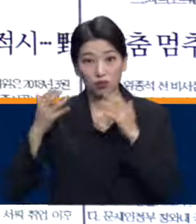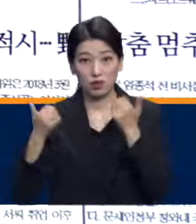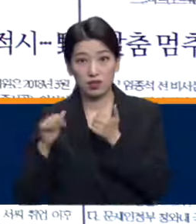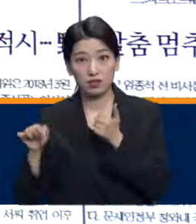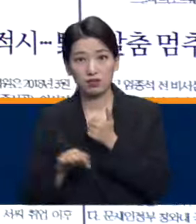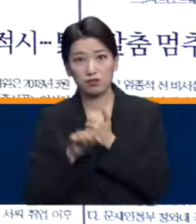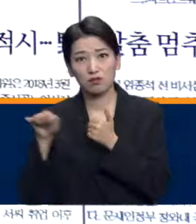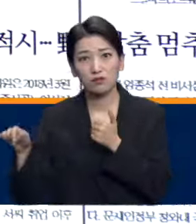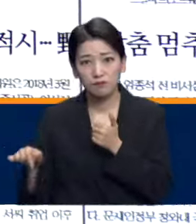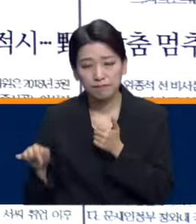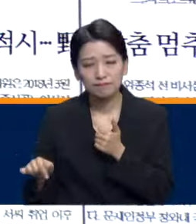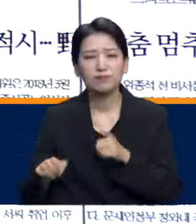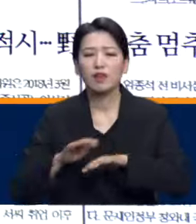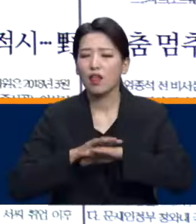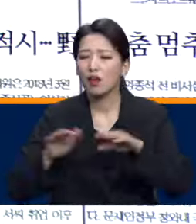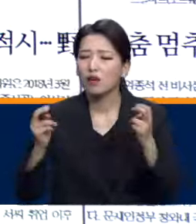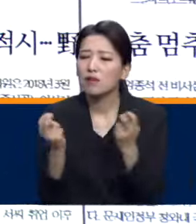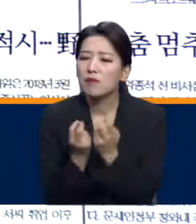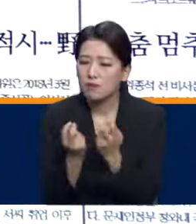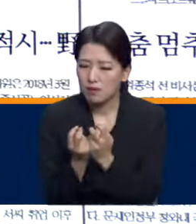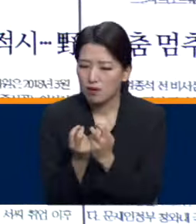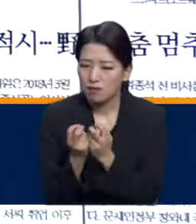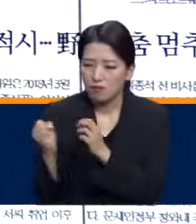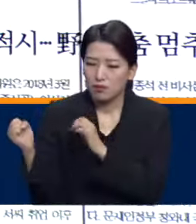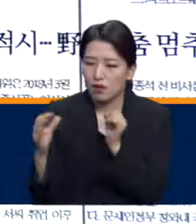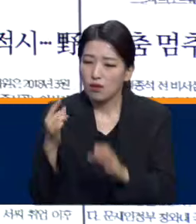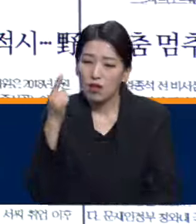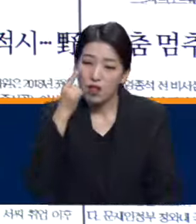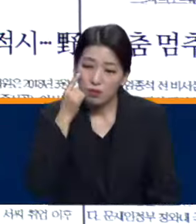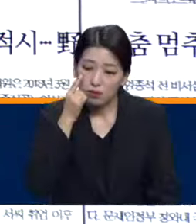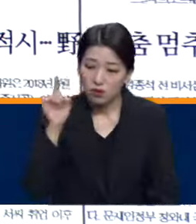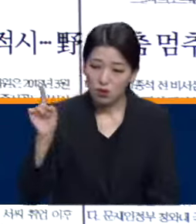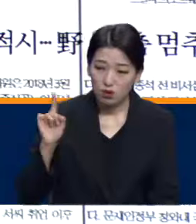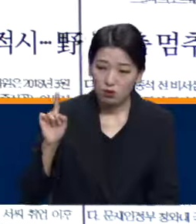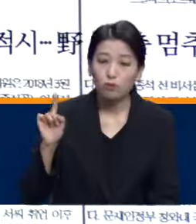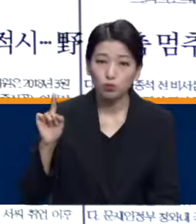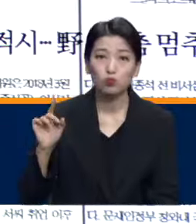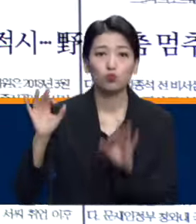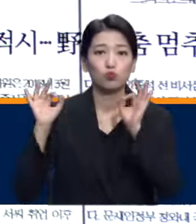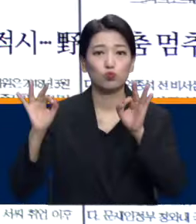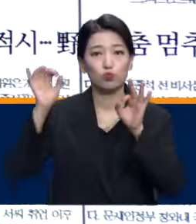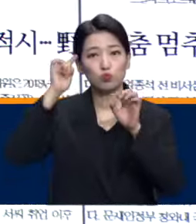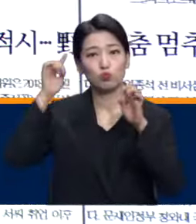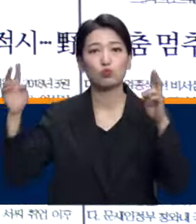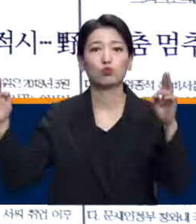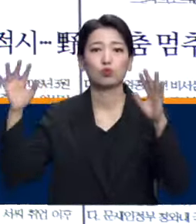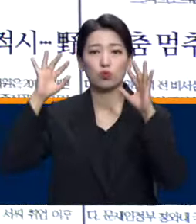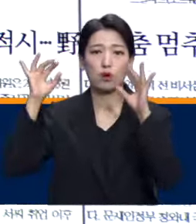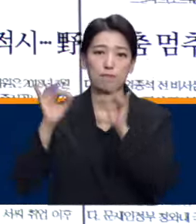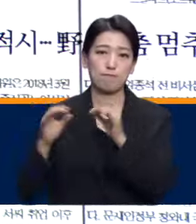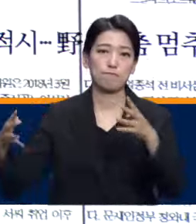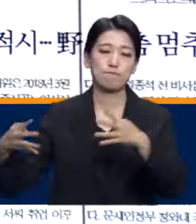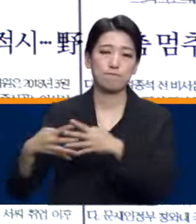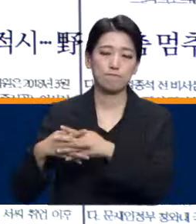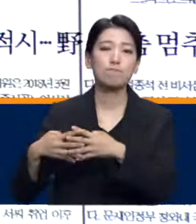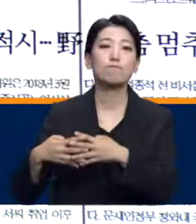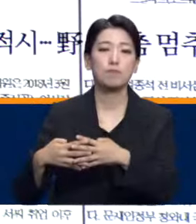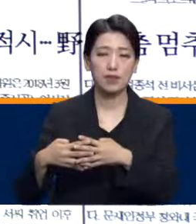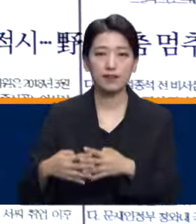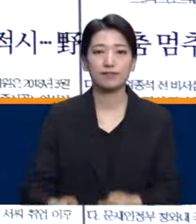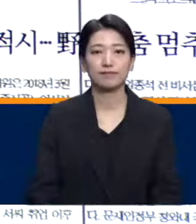차원에서 대책을 좀 논의를 해봅시다 라는 데까지는 합의를 봤다라는 거죠. 여야 협치 일단